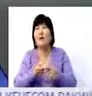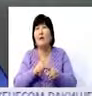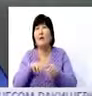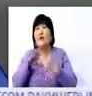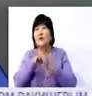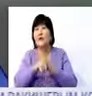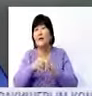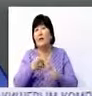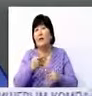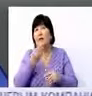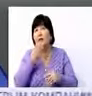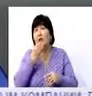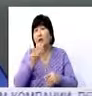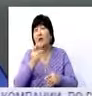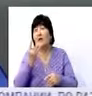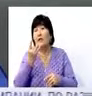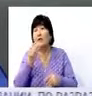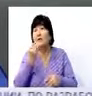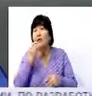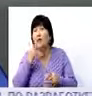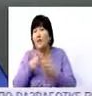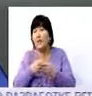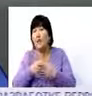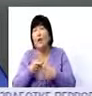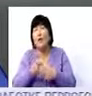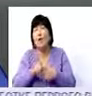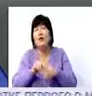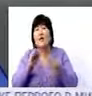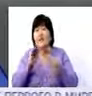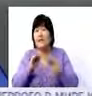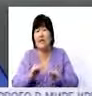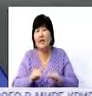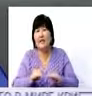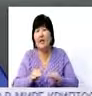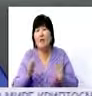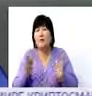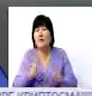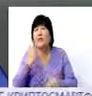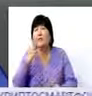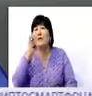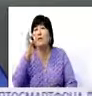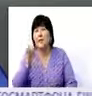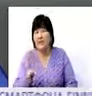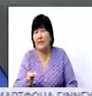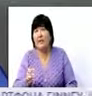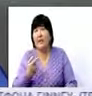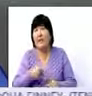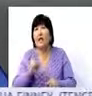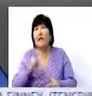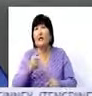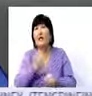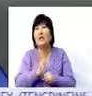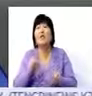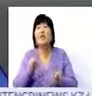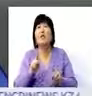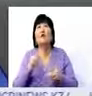составе Казветты, так как она является детским питанием, очень низка, то есть меньше 5%. И для чего она делается? Для